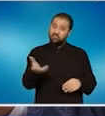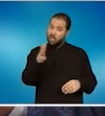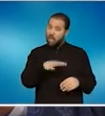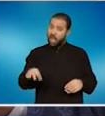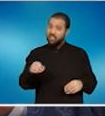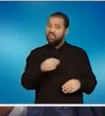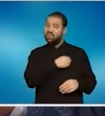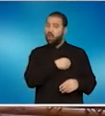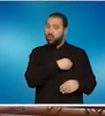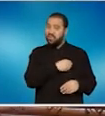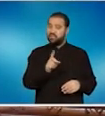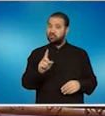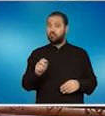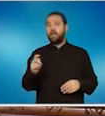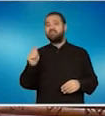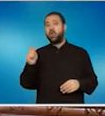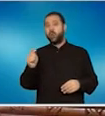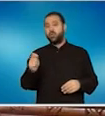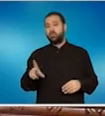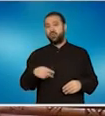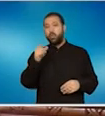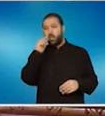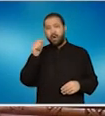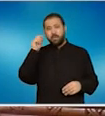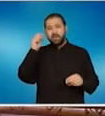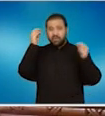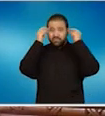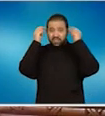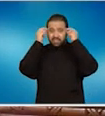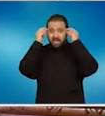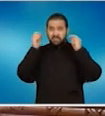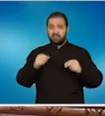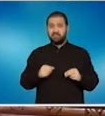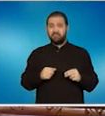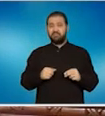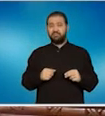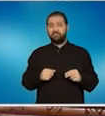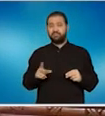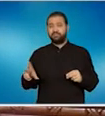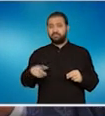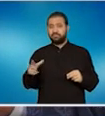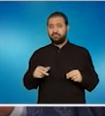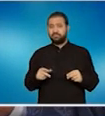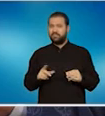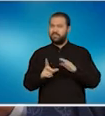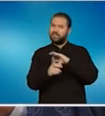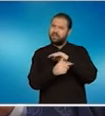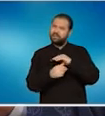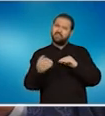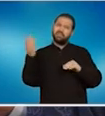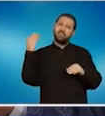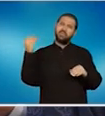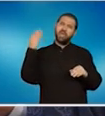de la alte facultăți. Erau oameni de știință, erau oameni de cultură, erau artiști. Ba chiar erau și dintre